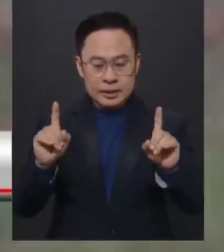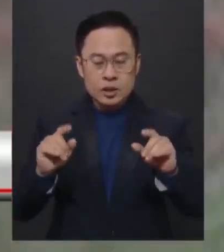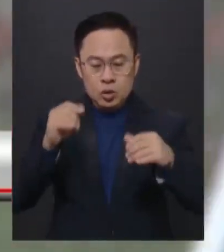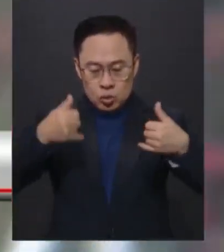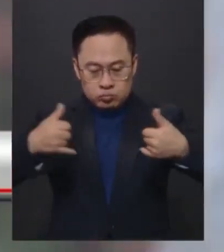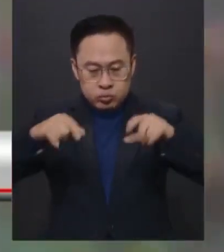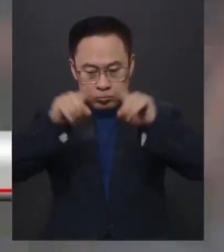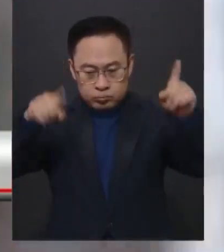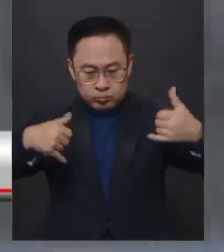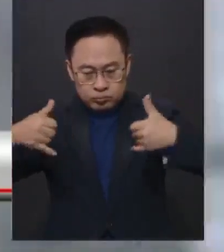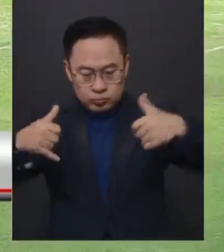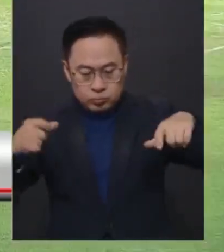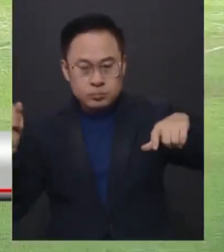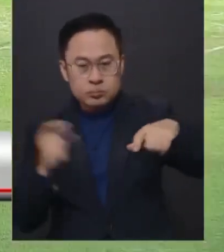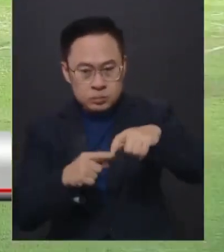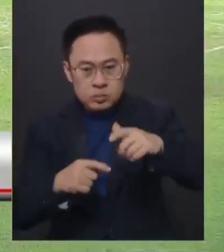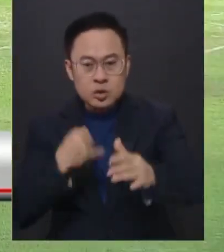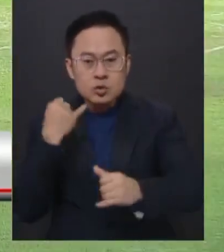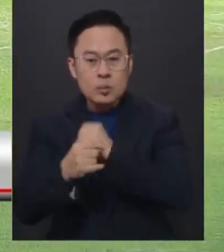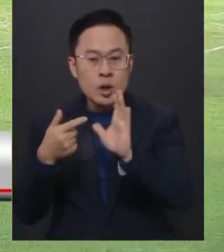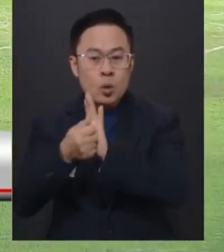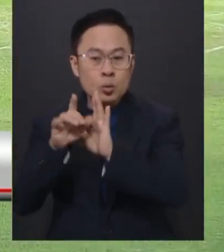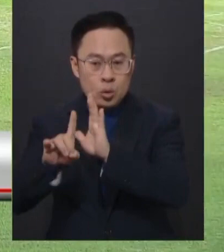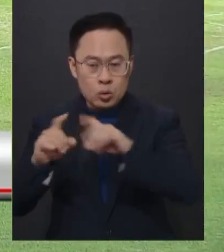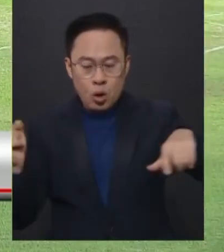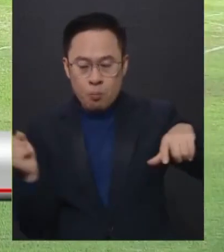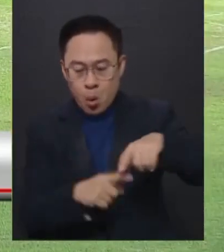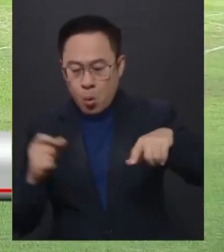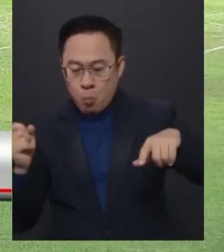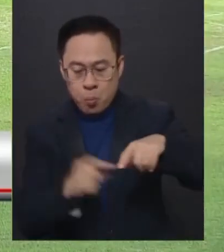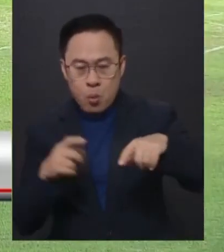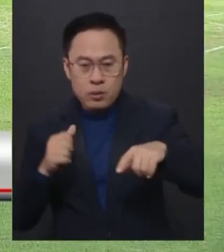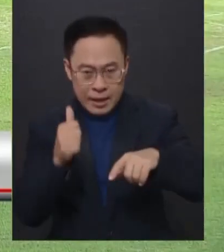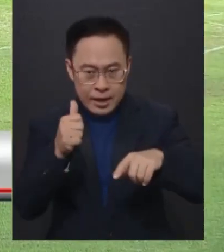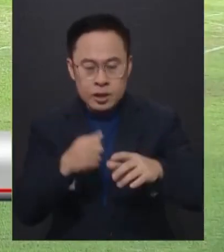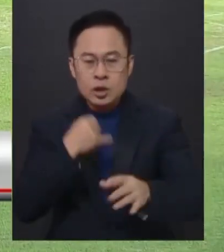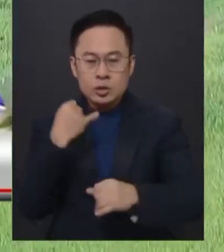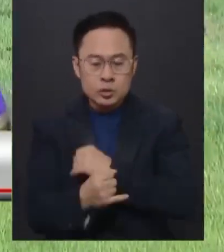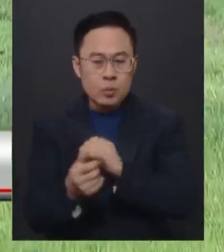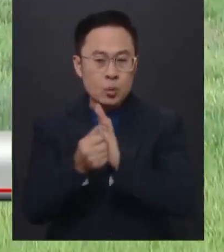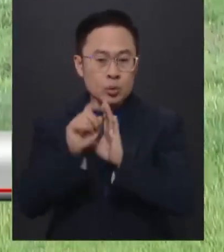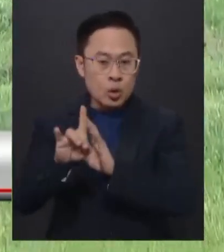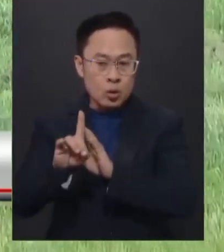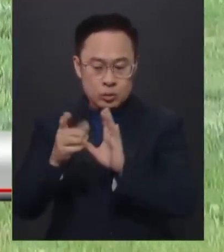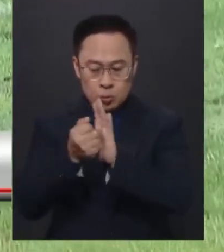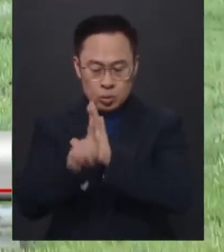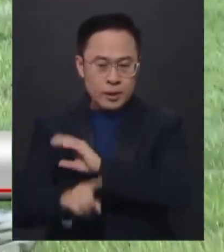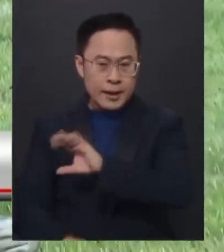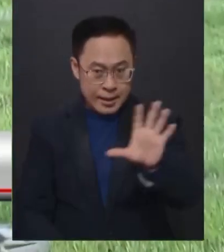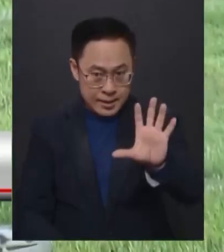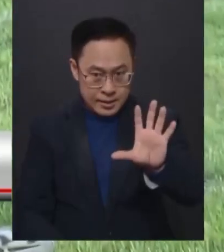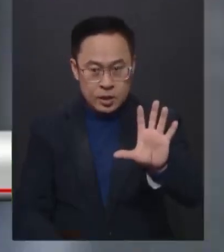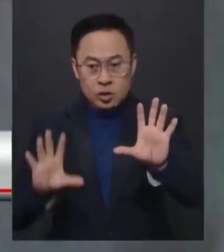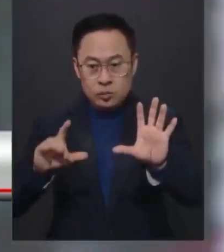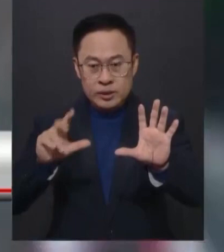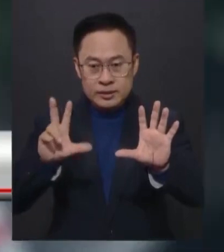ดโทษแล้วก็ในการดวลจุดโทษเนี่ยเป็นเจ้าถิ่นอุดรยูไนเต็ดที่ยิงได้แม่นกว่าเอาชนะไป5-3นะครับโดยช